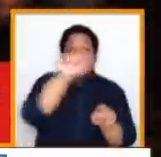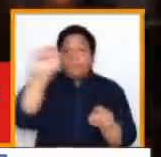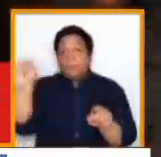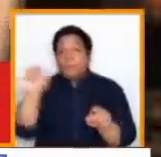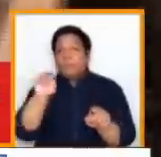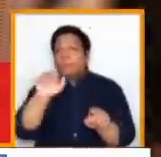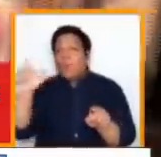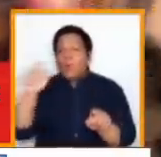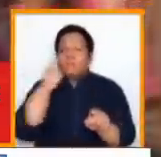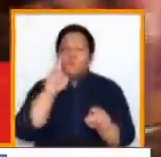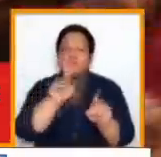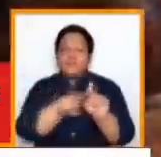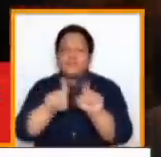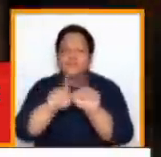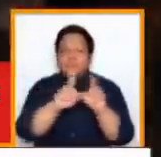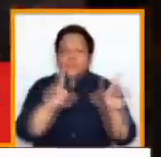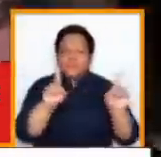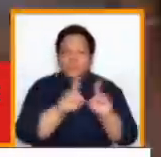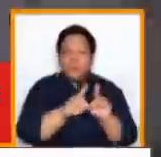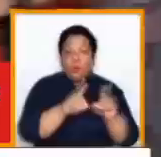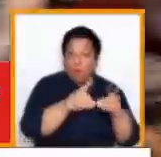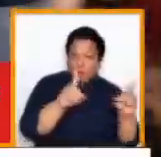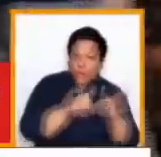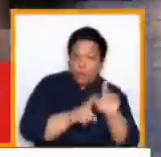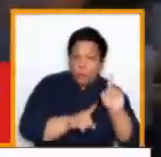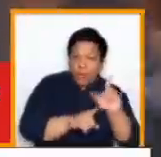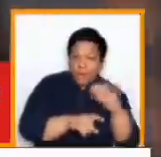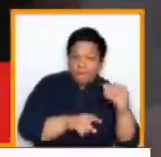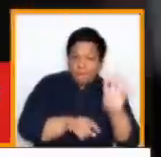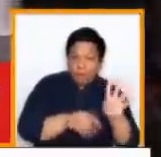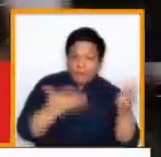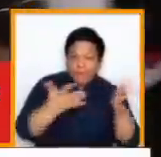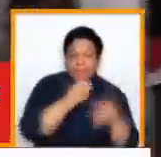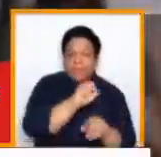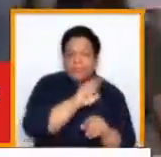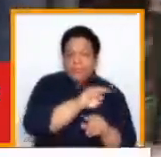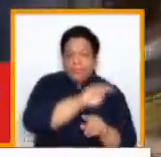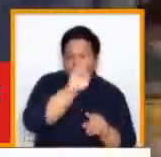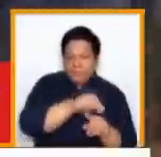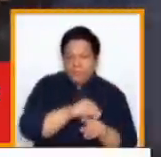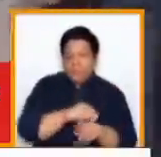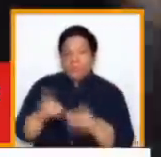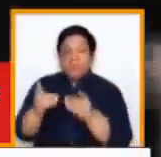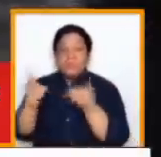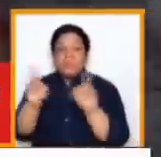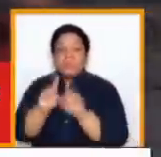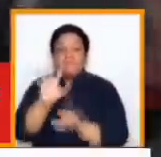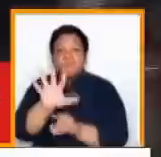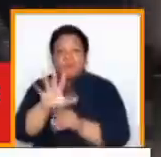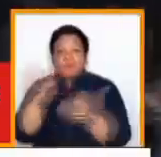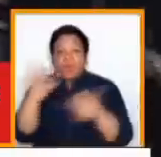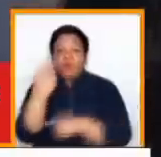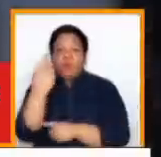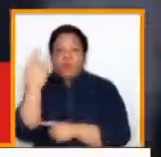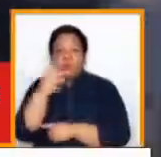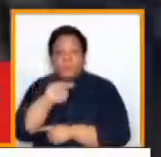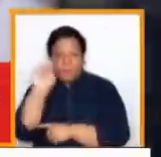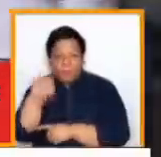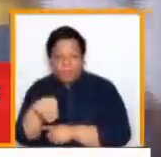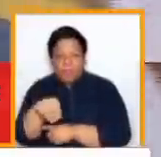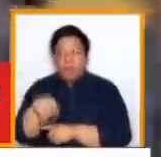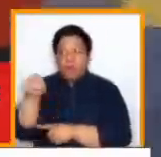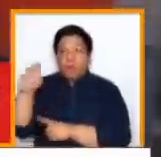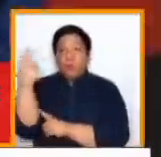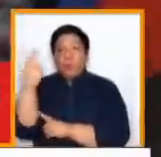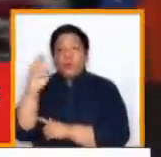distrito. District 1 at 4 sa SM Manila, District 5 sa Robinsons Manila, at District 6 sa Robinsons Otis. Sa